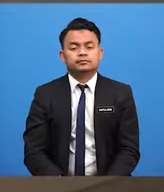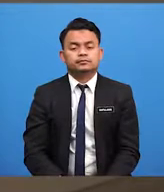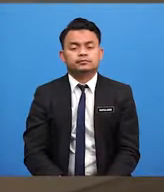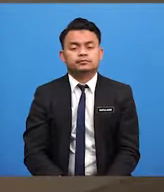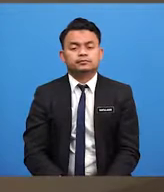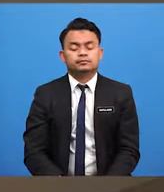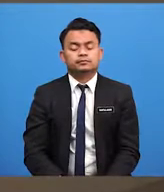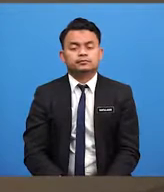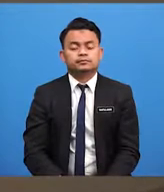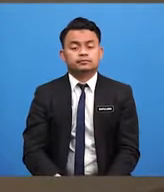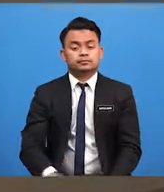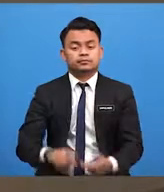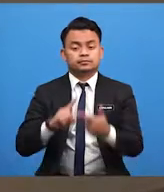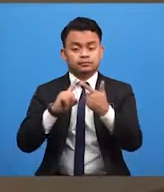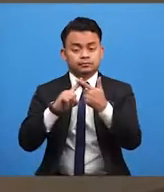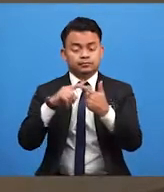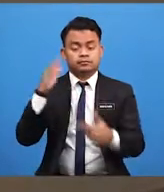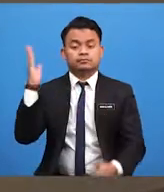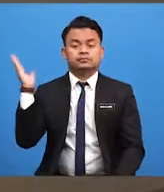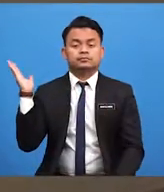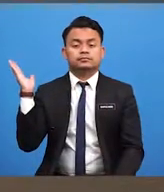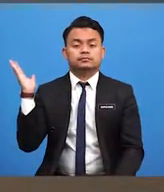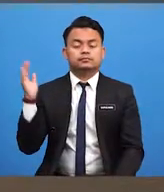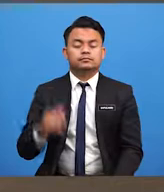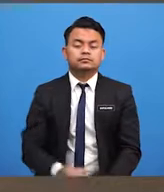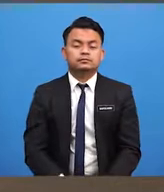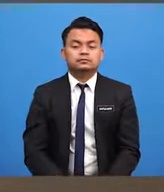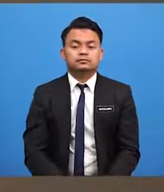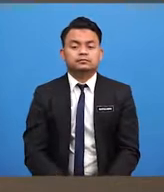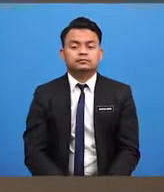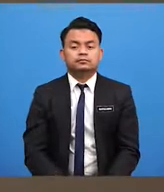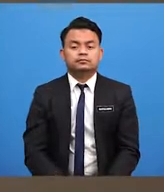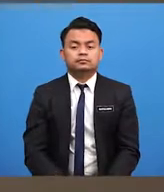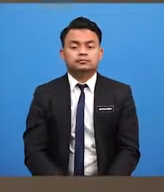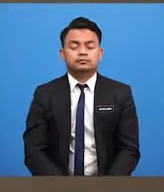1 helai bay leaf atau daun salam.